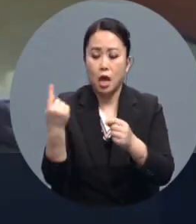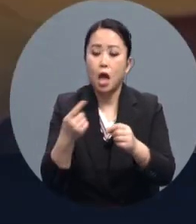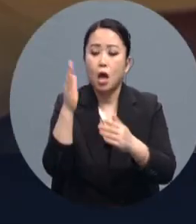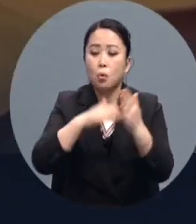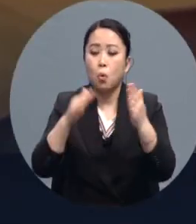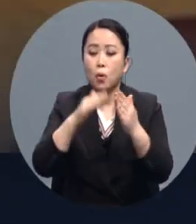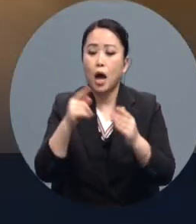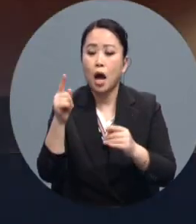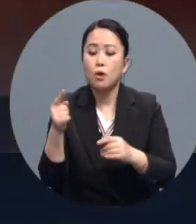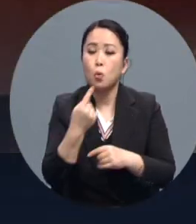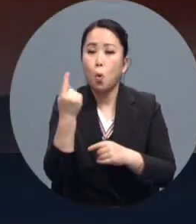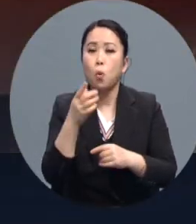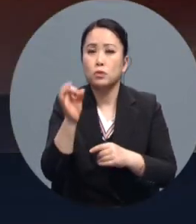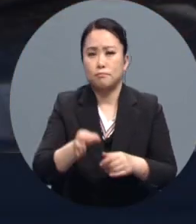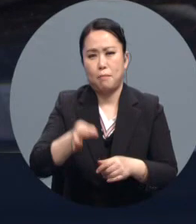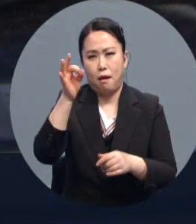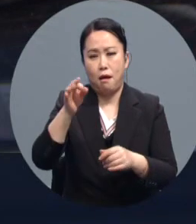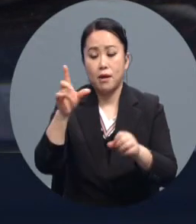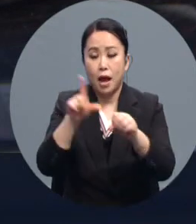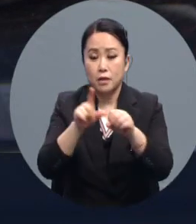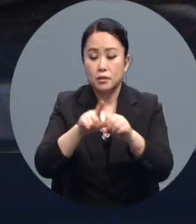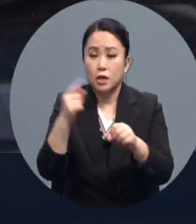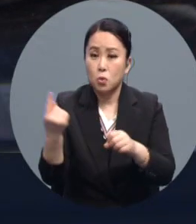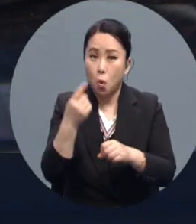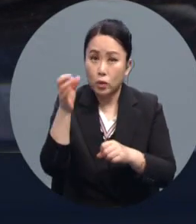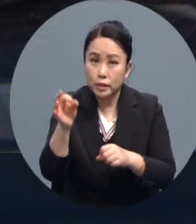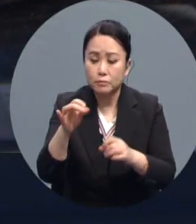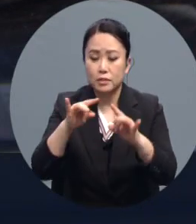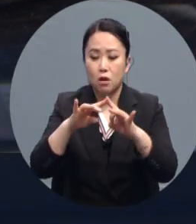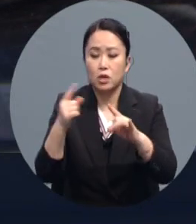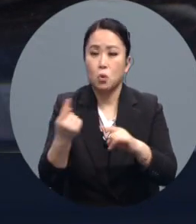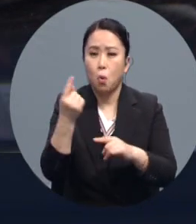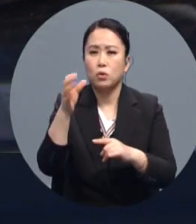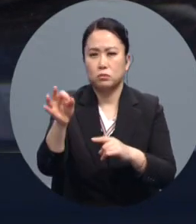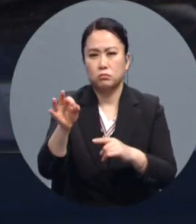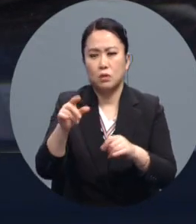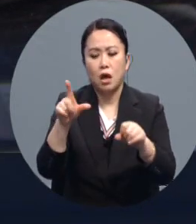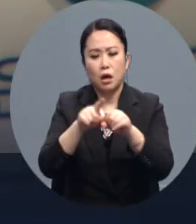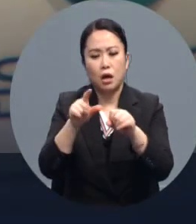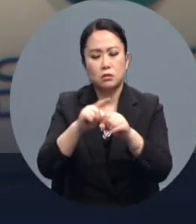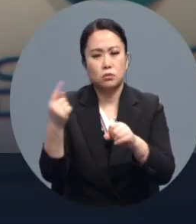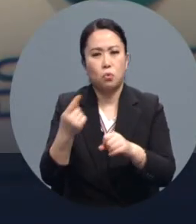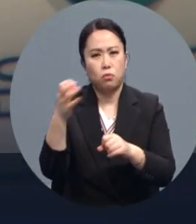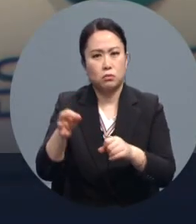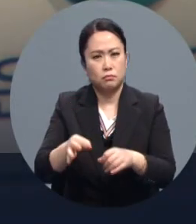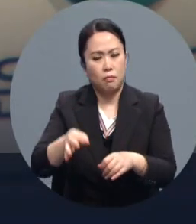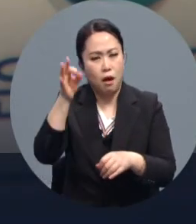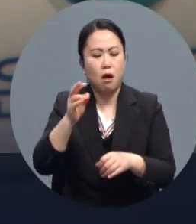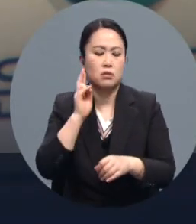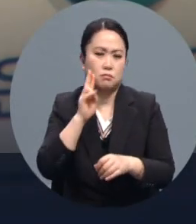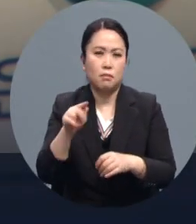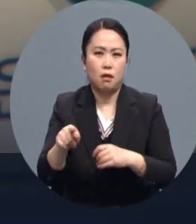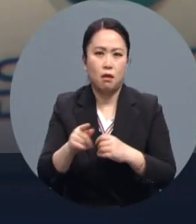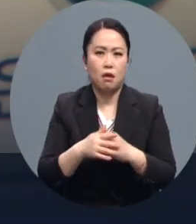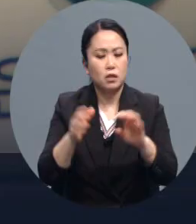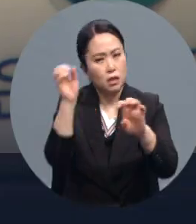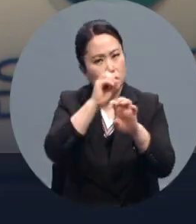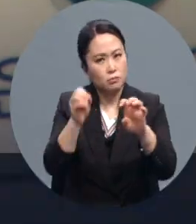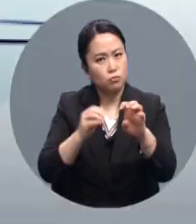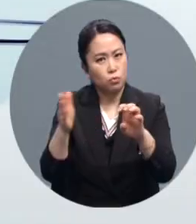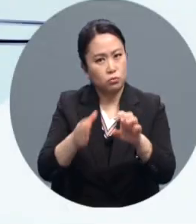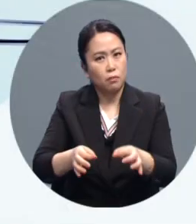올라가지고 가스요금도 오르고 전기요금도 오르고 가스요금이 좀 많이 오른 것 같아요. 한 뭐 40%